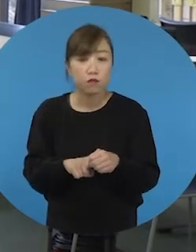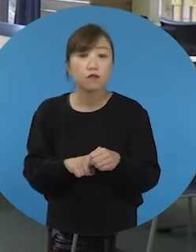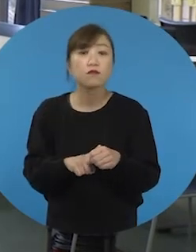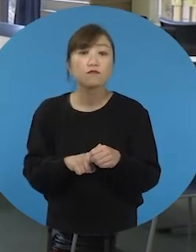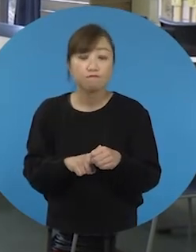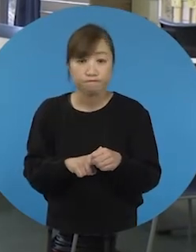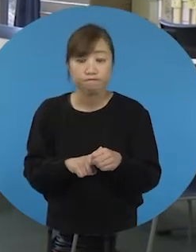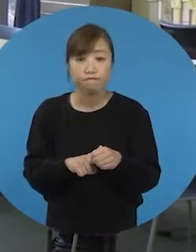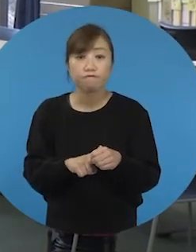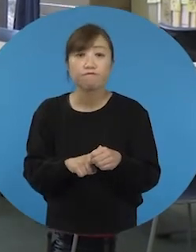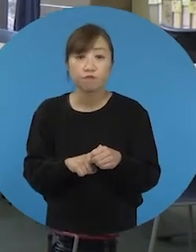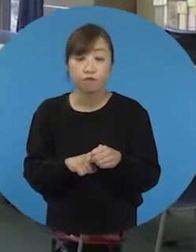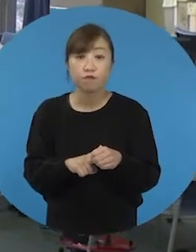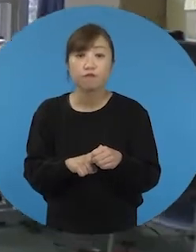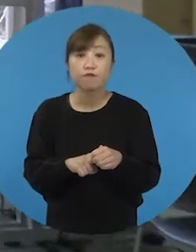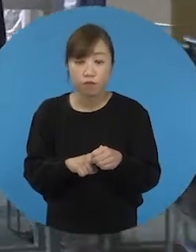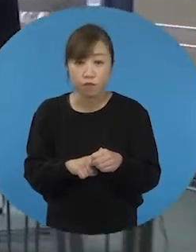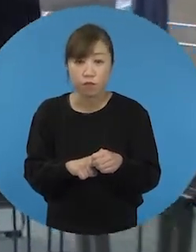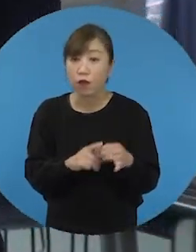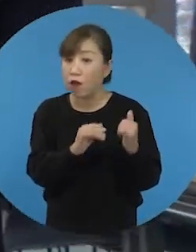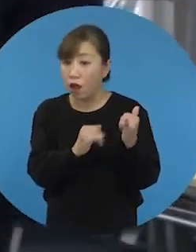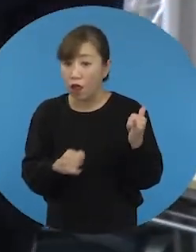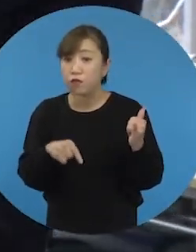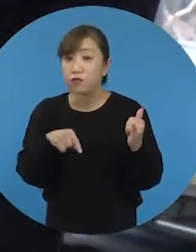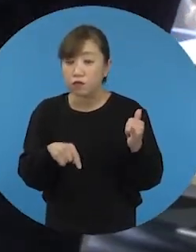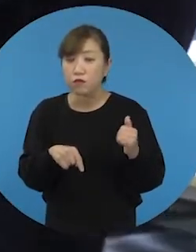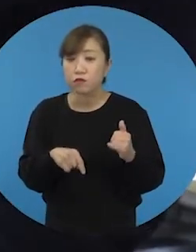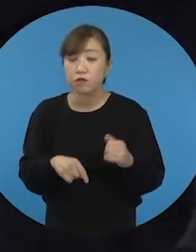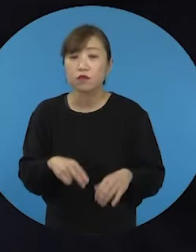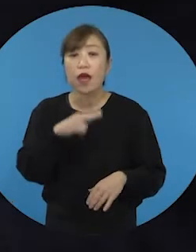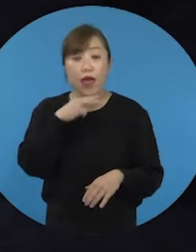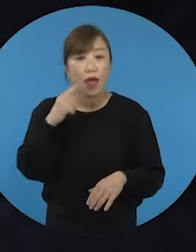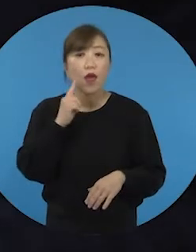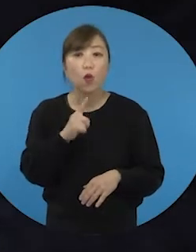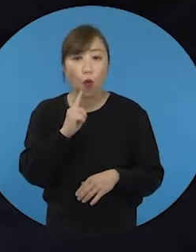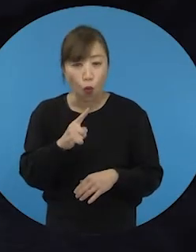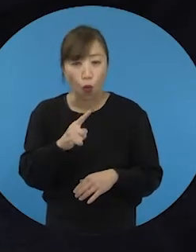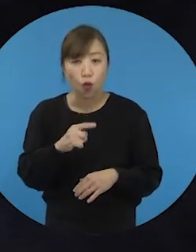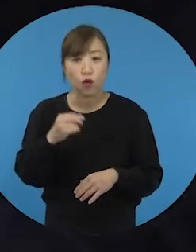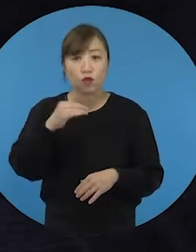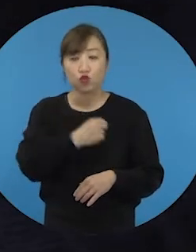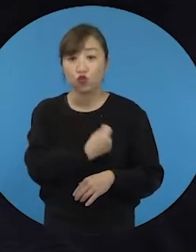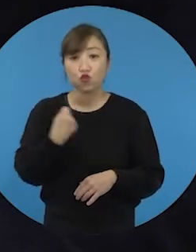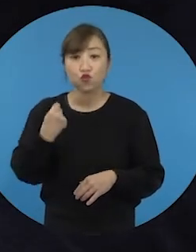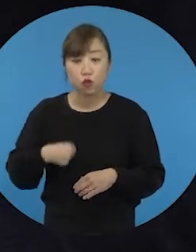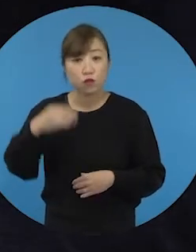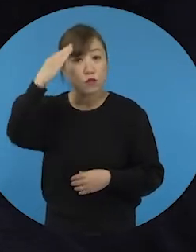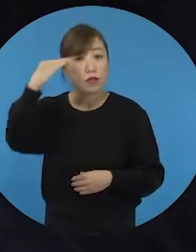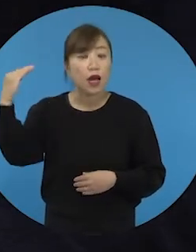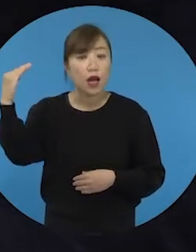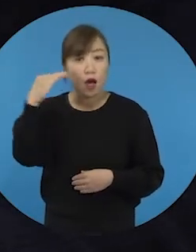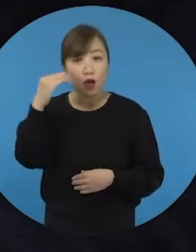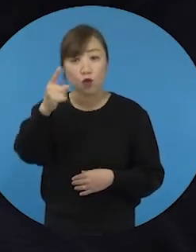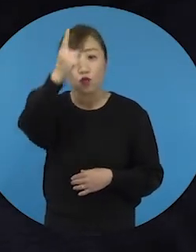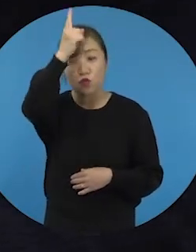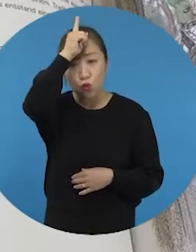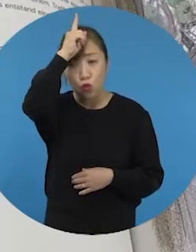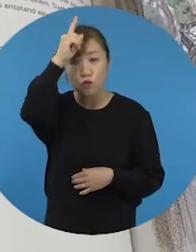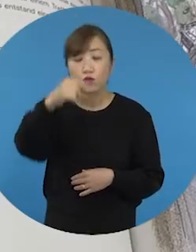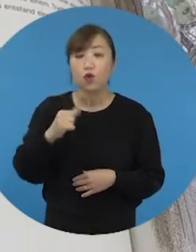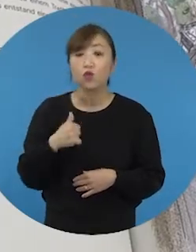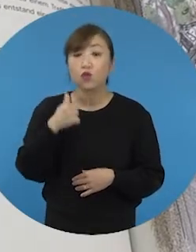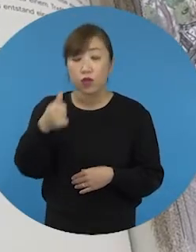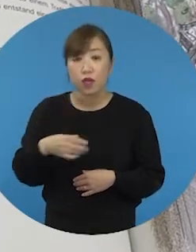っていただけるように、府中の歴史を日本語以外に英語、中国語、韓国語、ドイツ語、フランス